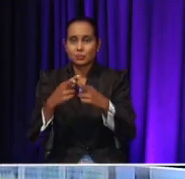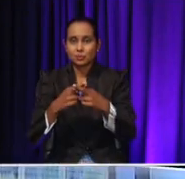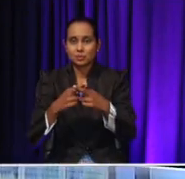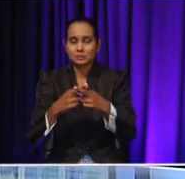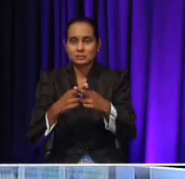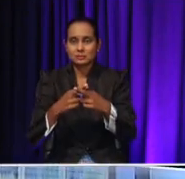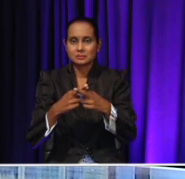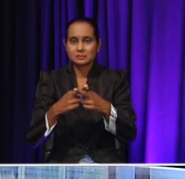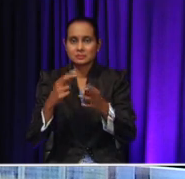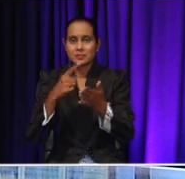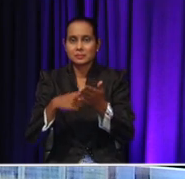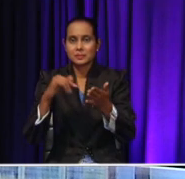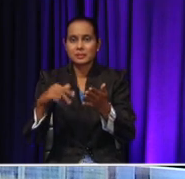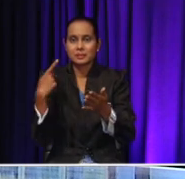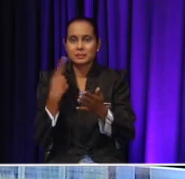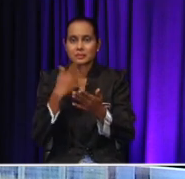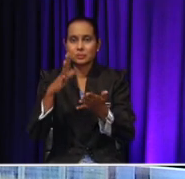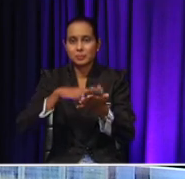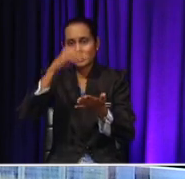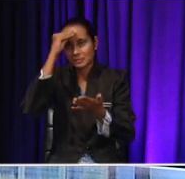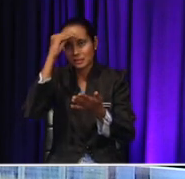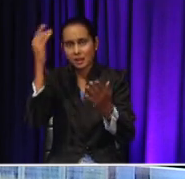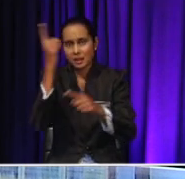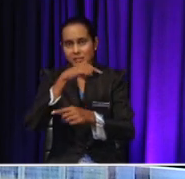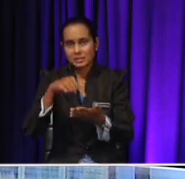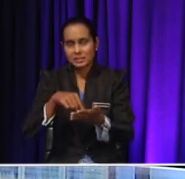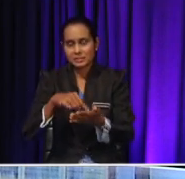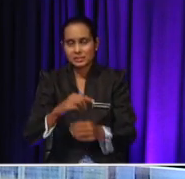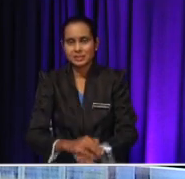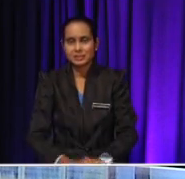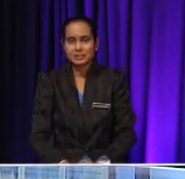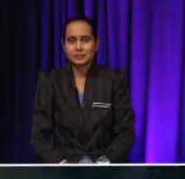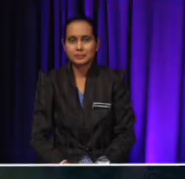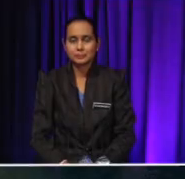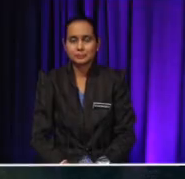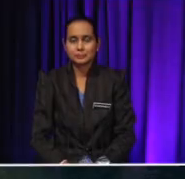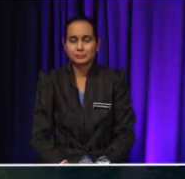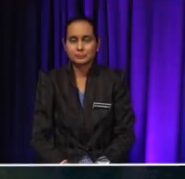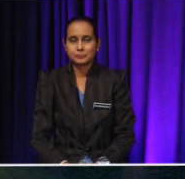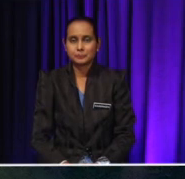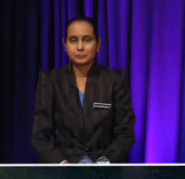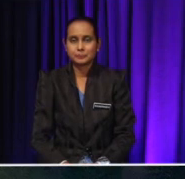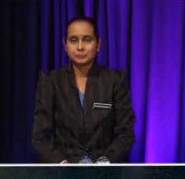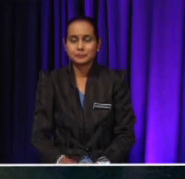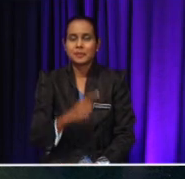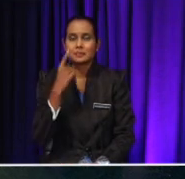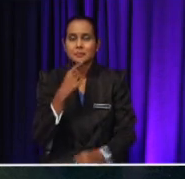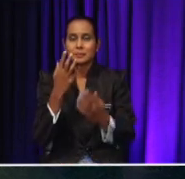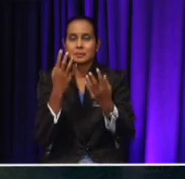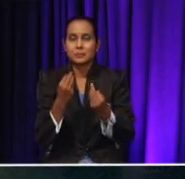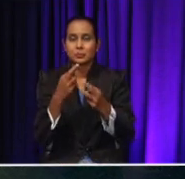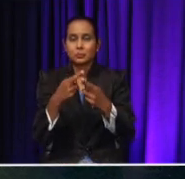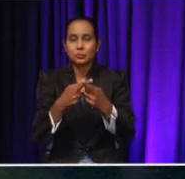mengenai apa yang kita sudah pelajari kali ini sebelum saya merumuskan yaitu anak murid saya siapa